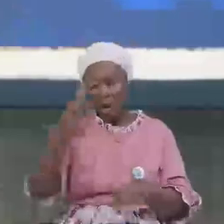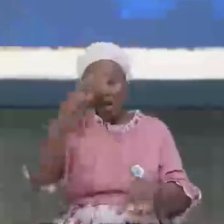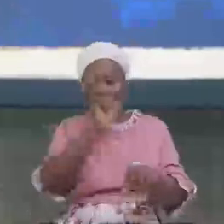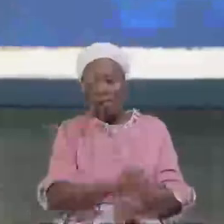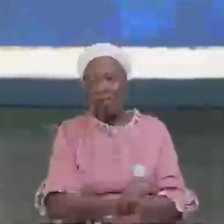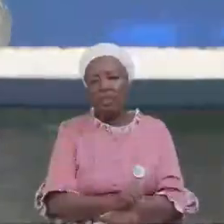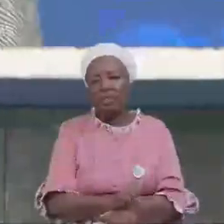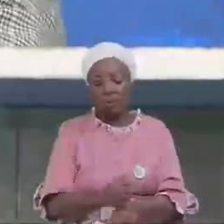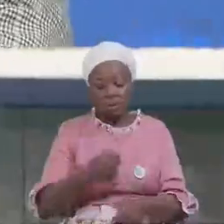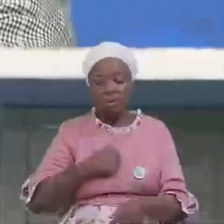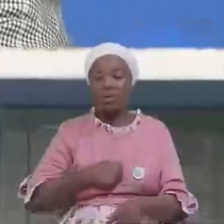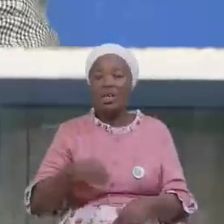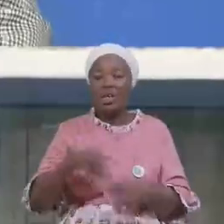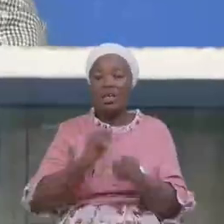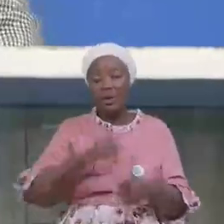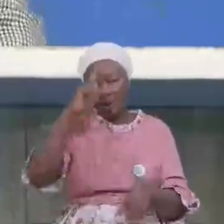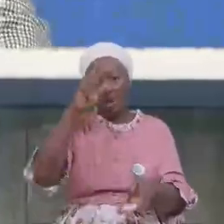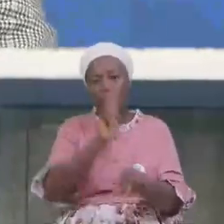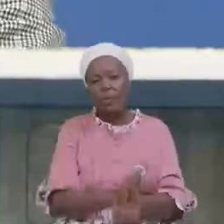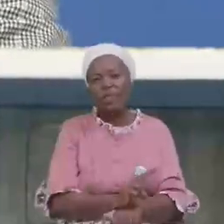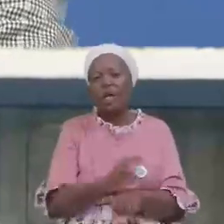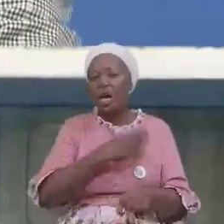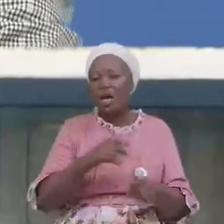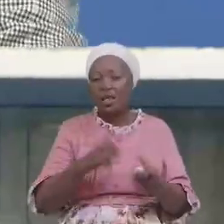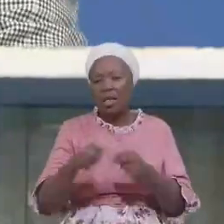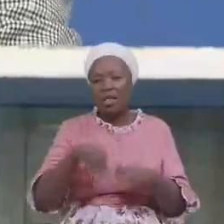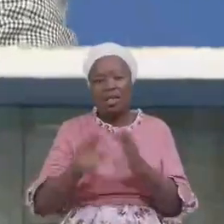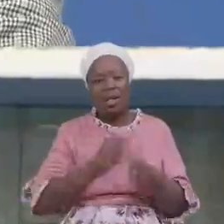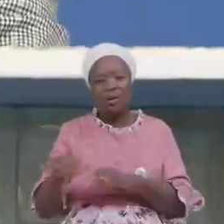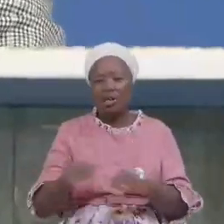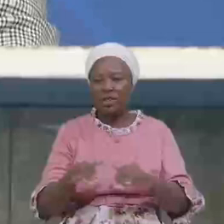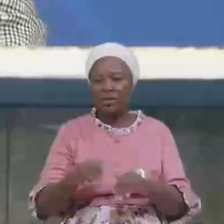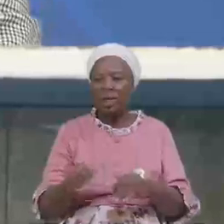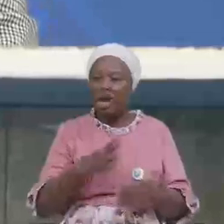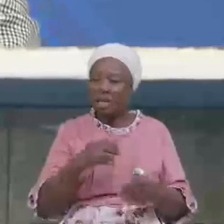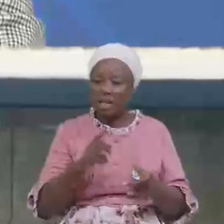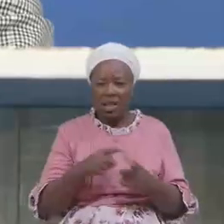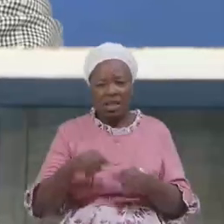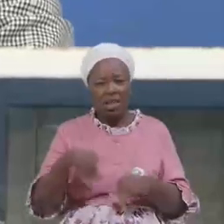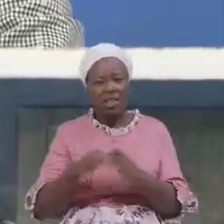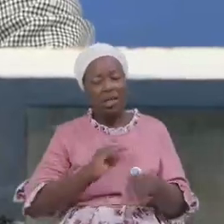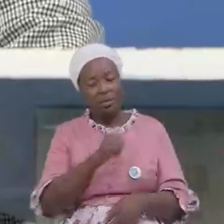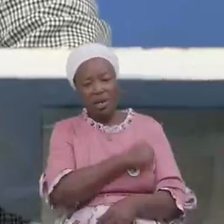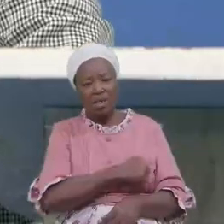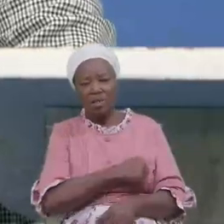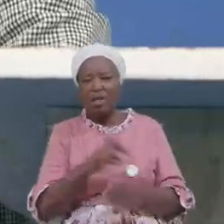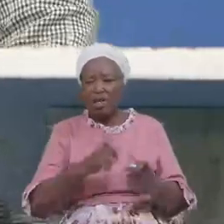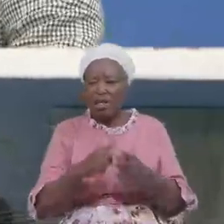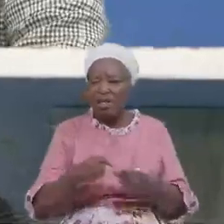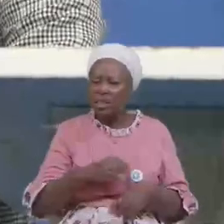nos attitudes. Il n'y a rien que nous puissions amener à Dieu pour dire, Seigneur, regarde ceci.